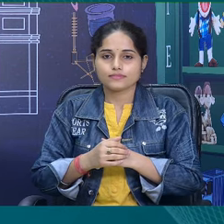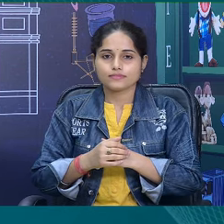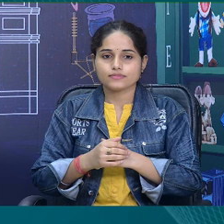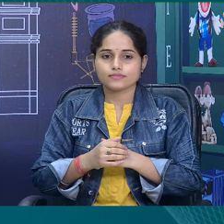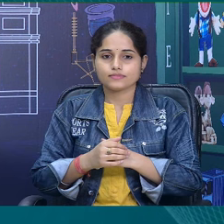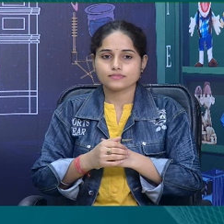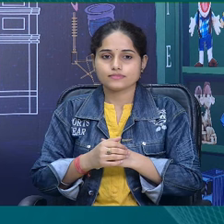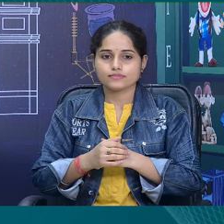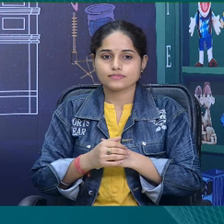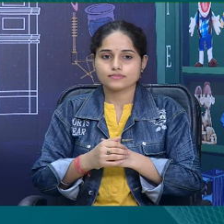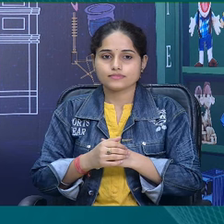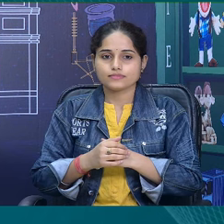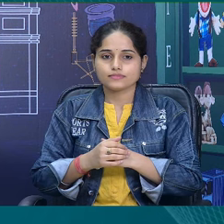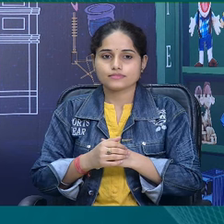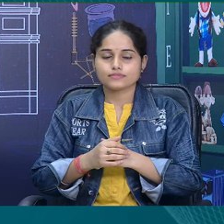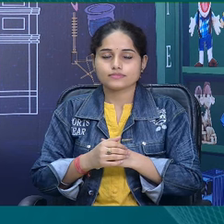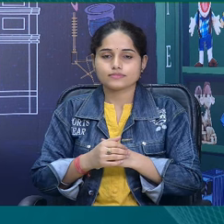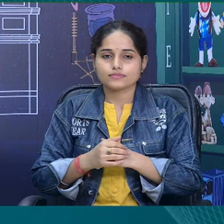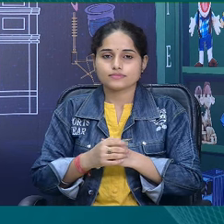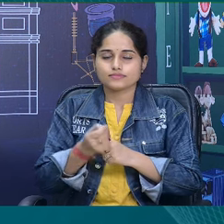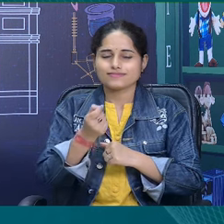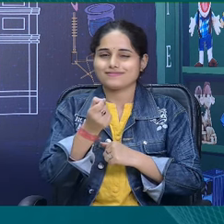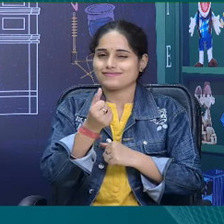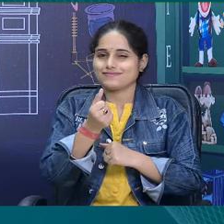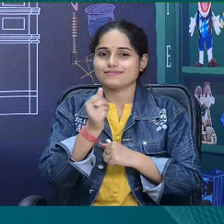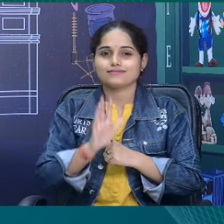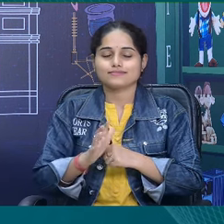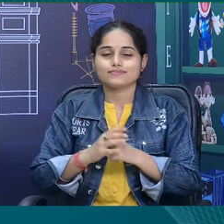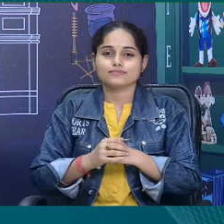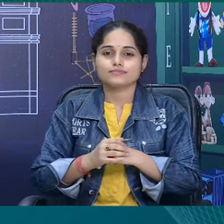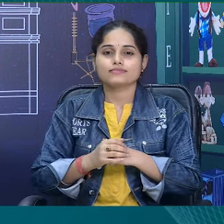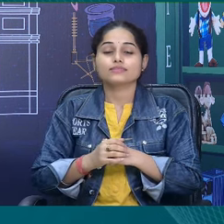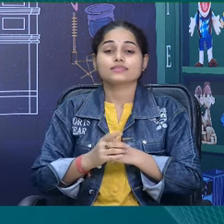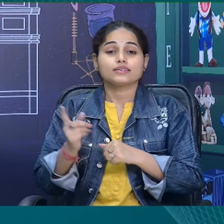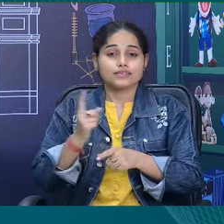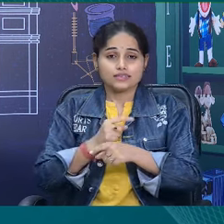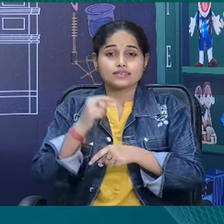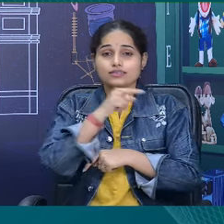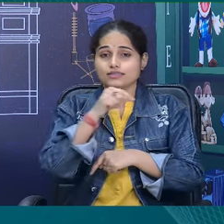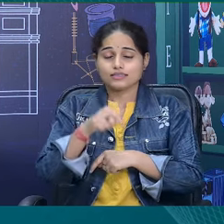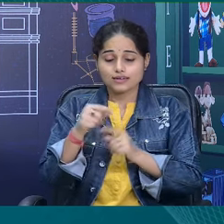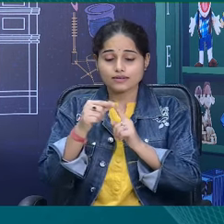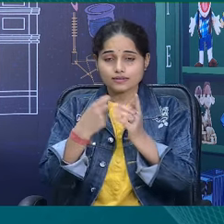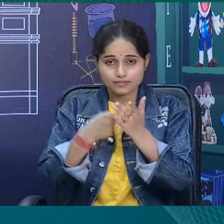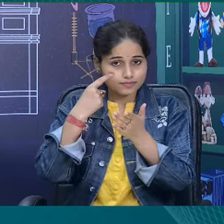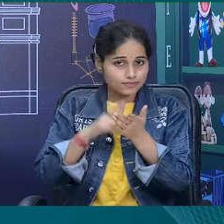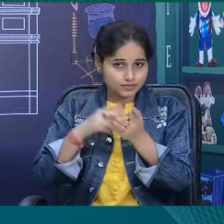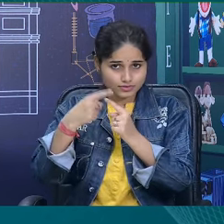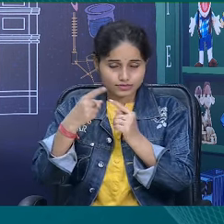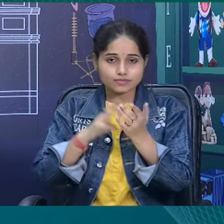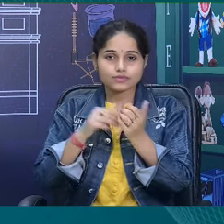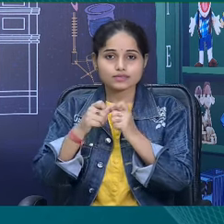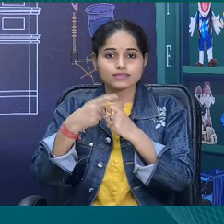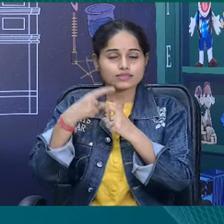सॉरी जस्ट गिव मी सेकंड सर यहां पर हमारी प्रिंट मेकिंग आ जाती है उसके